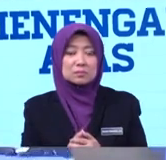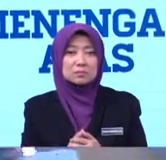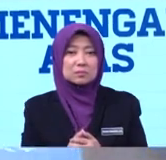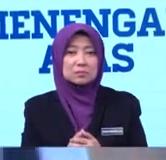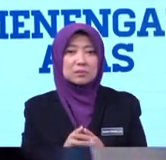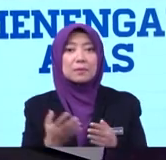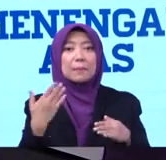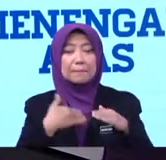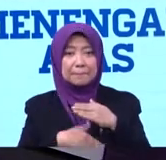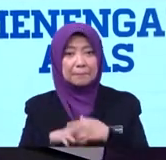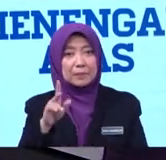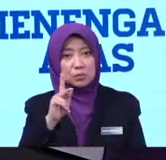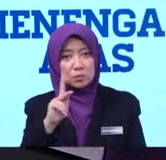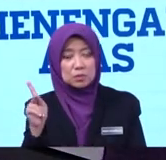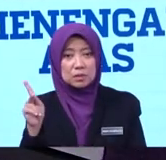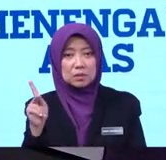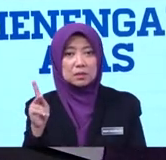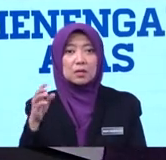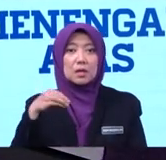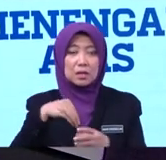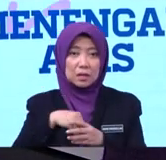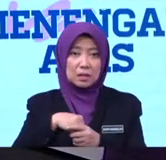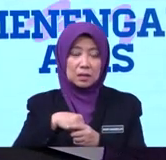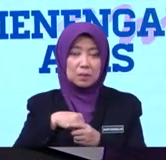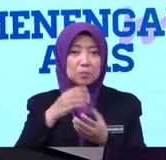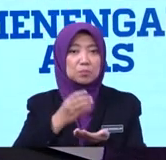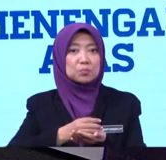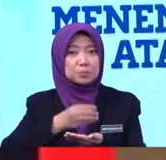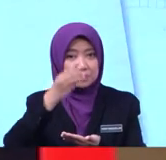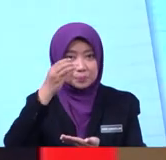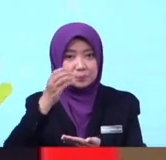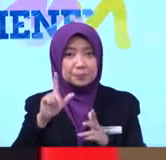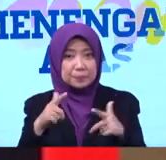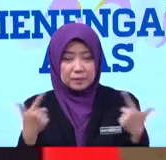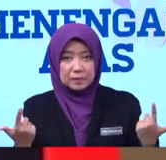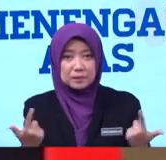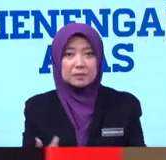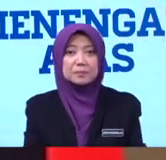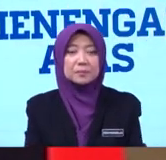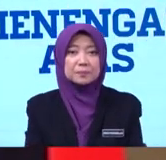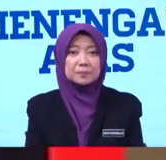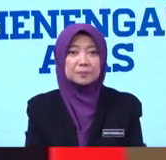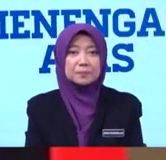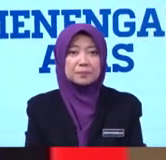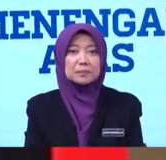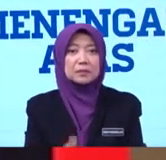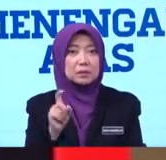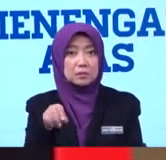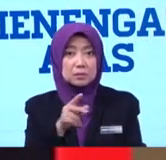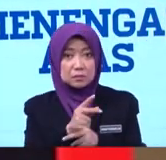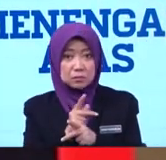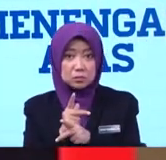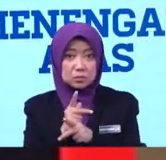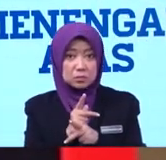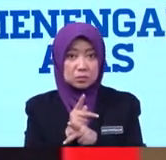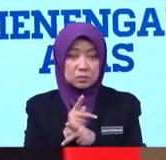masukkan lagi ke dalam botol reagen kita Oke ini bukan hati-hati juga